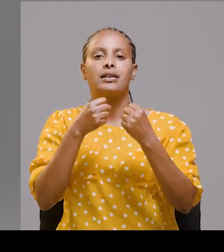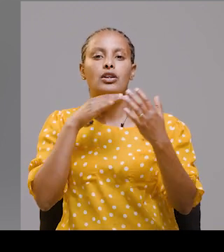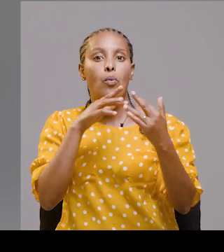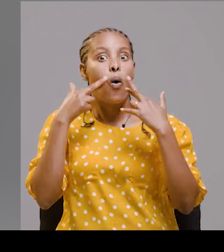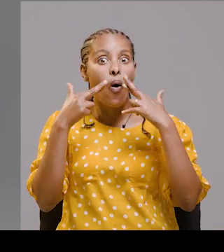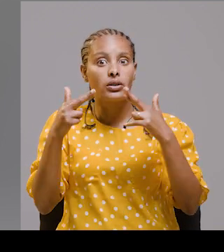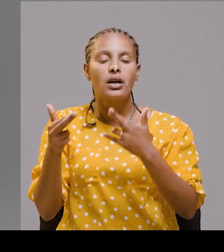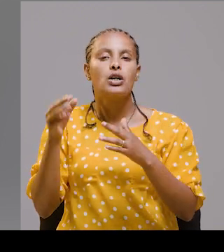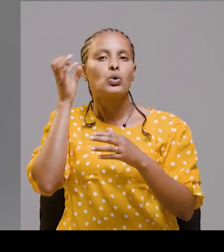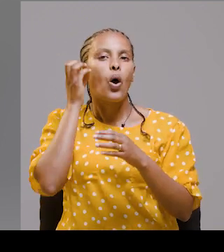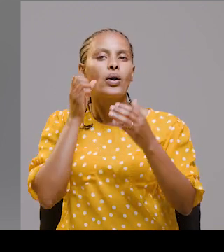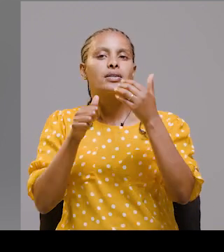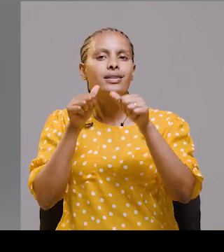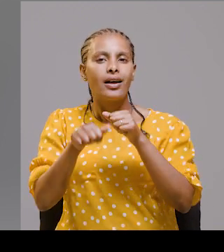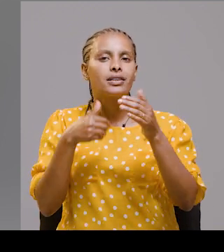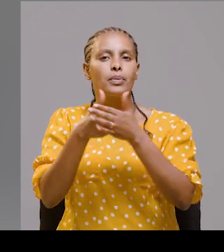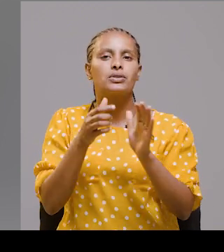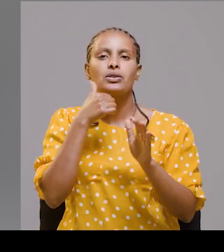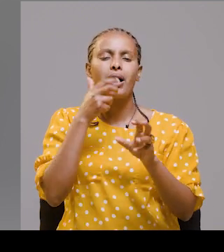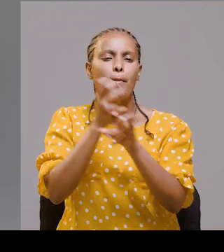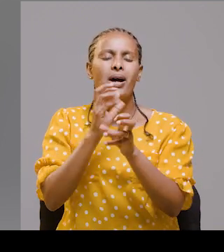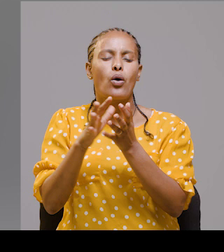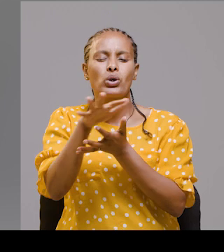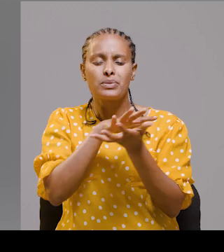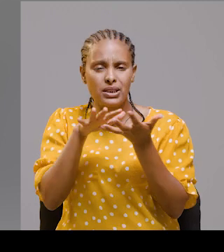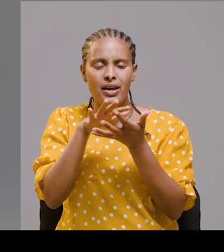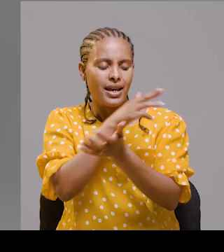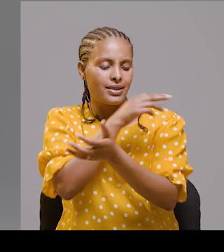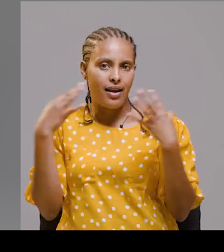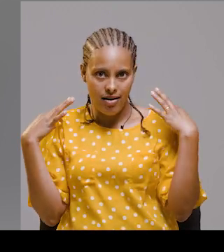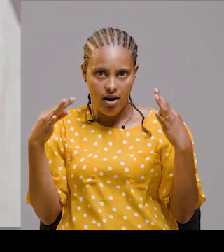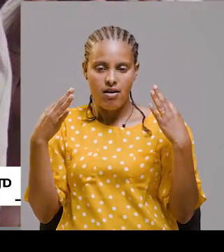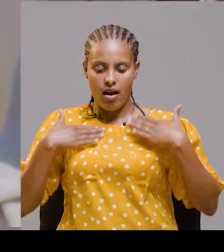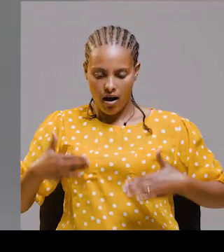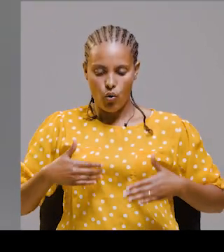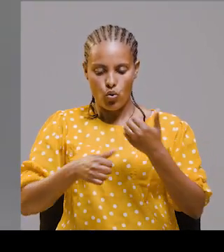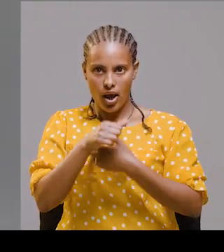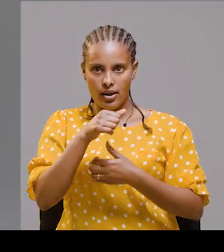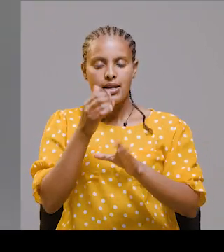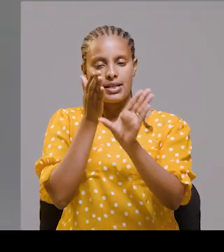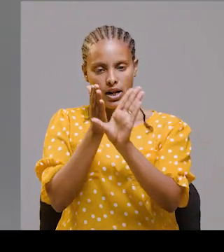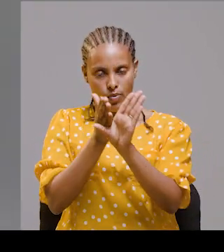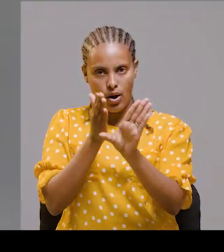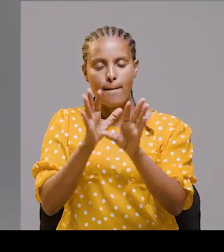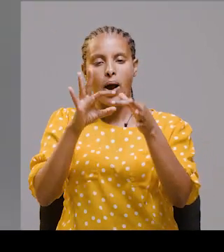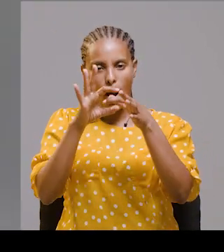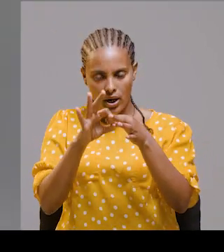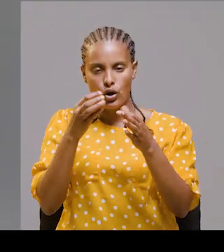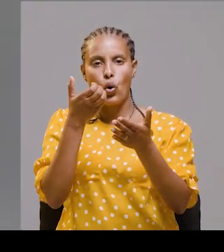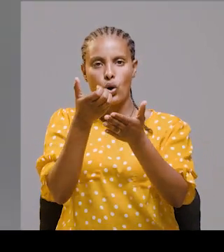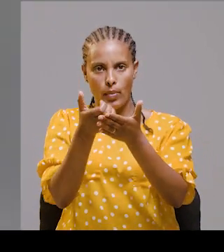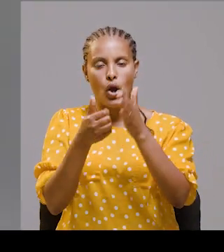እንደሚያሳየው ጾታዊ ጥቃት የደረሰባቸው ሴቶች ከባድና ውስብስብ የጤና፣ የአካል ጉዳት፣ ስነ ልቦናዊ፣